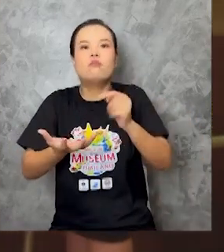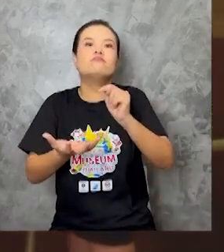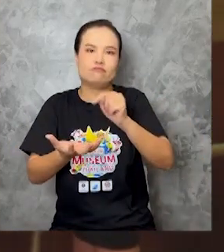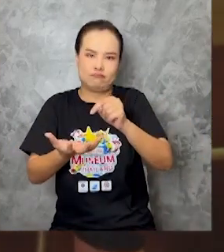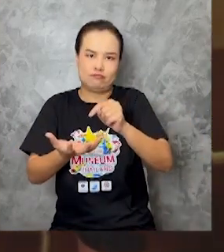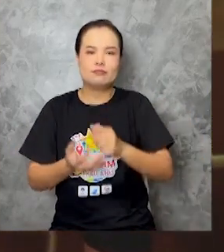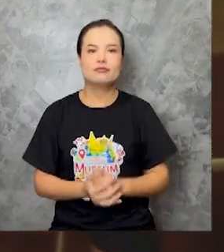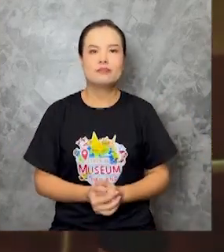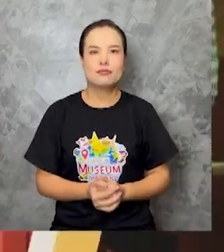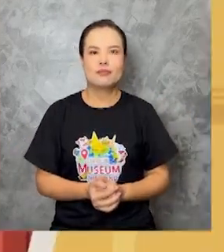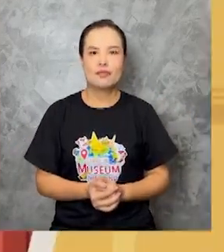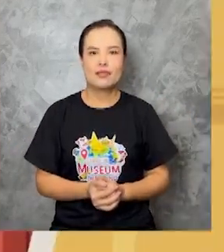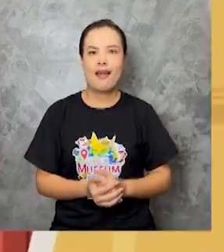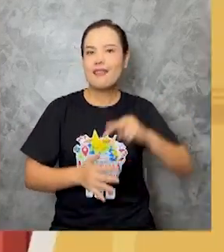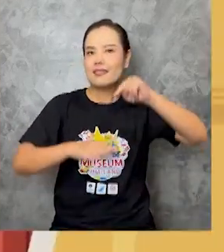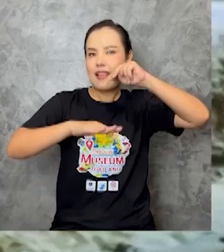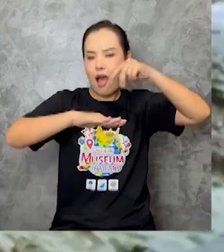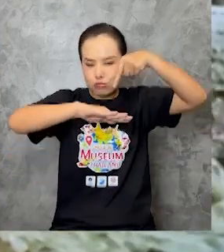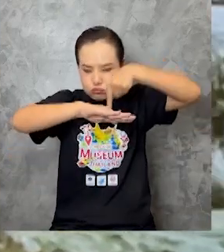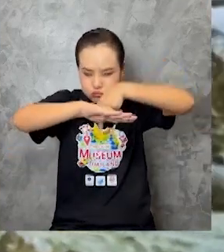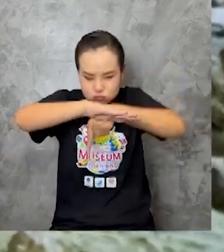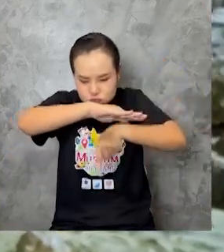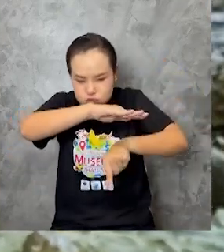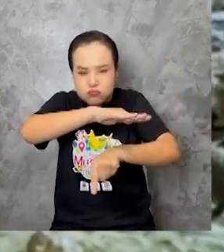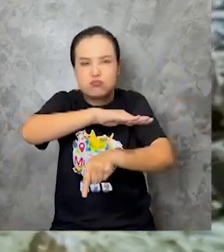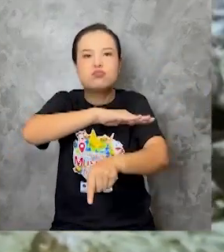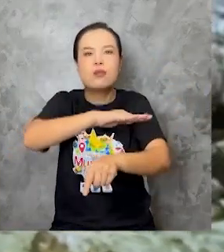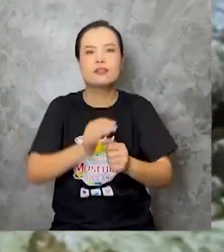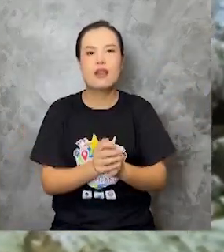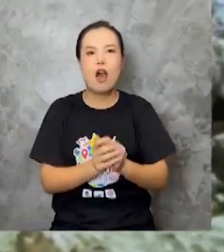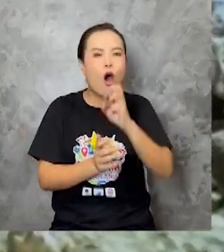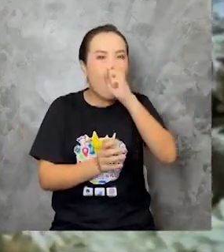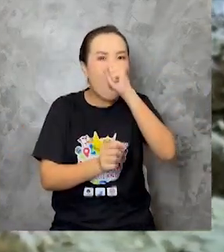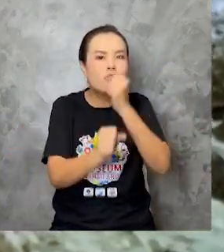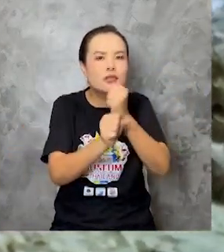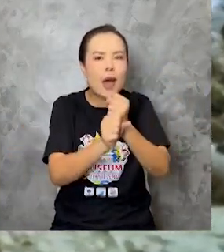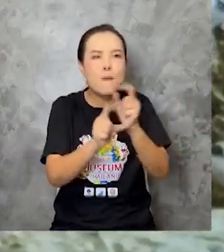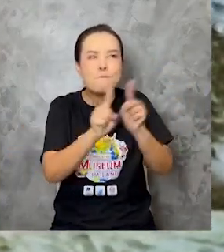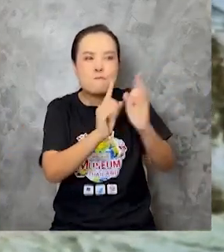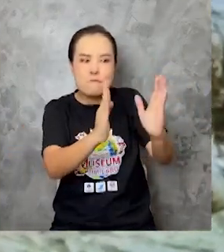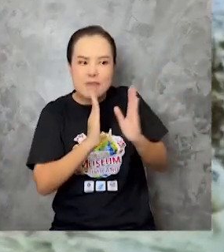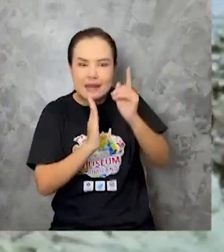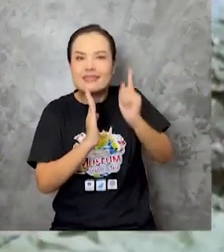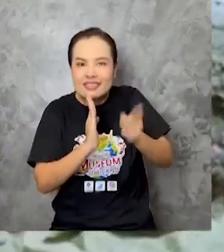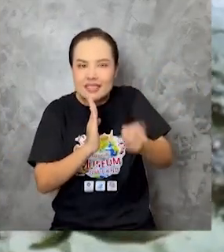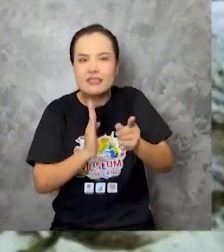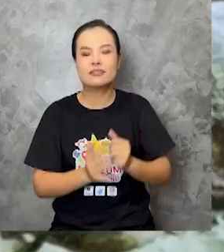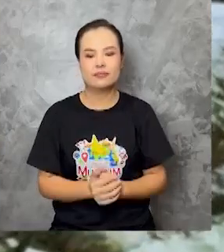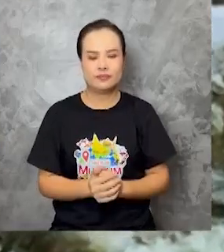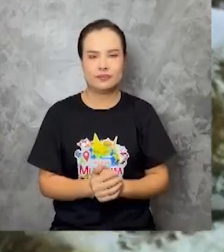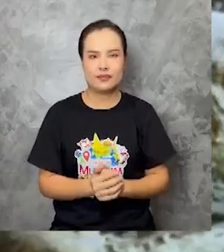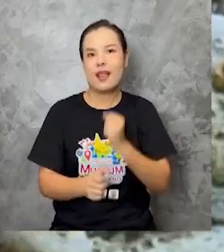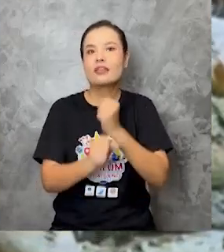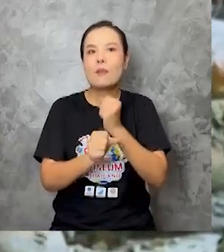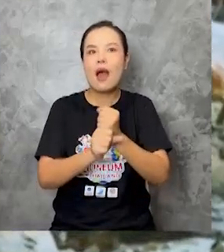ดเลยและนี่คือโลกใต้น้ำอันนี้เขาจำลองของจริงมาเลยอะค่ะ อันนี้